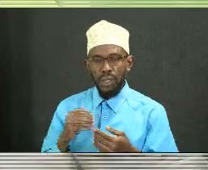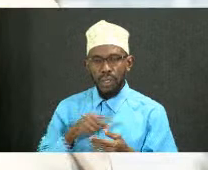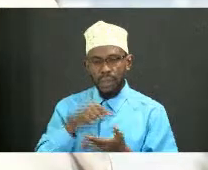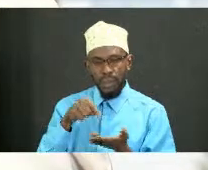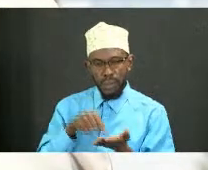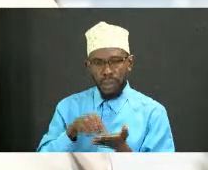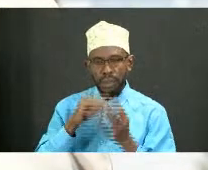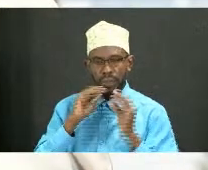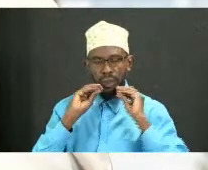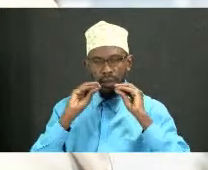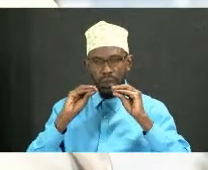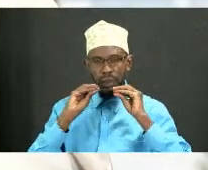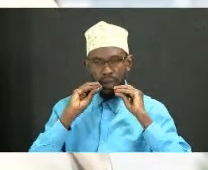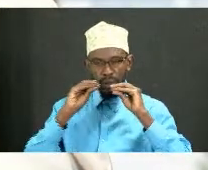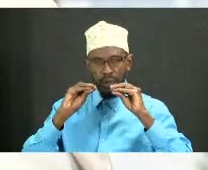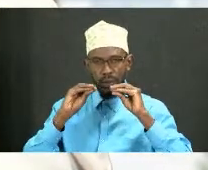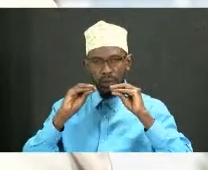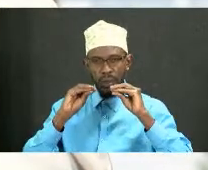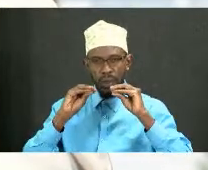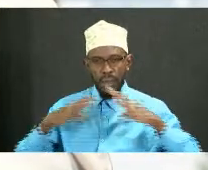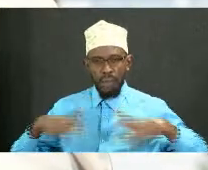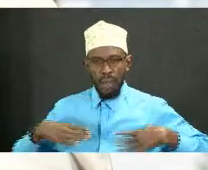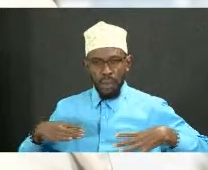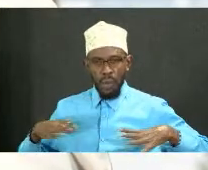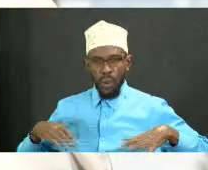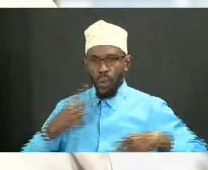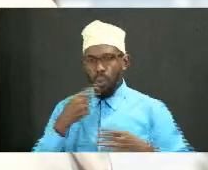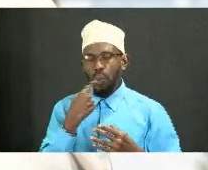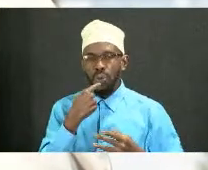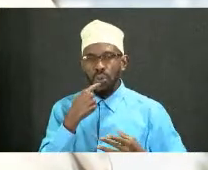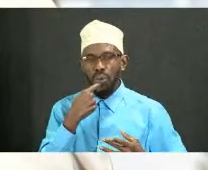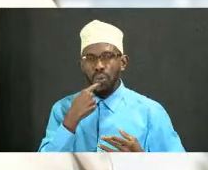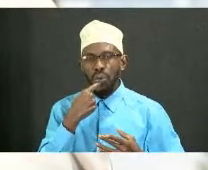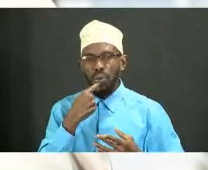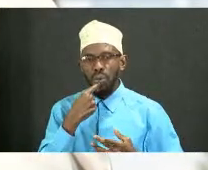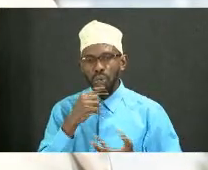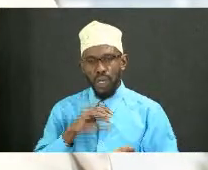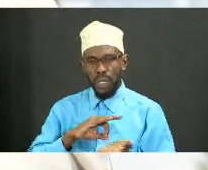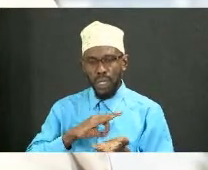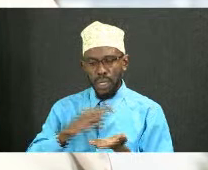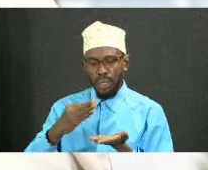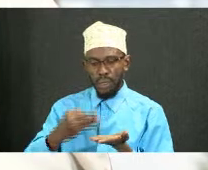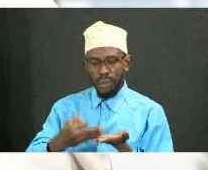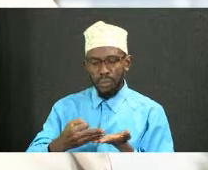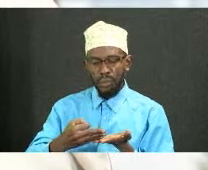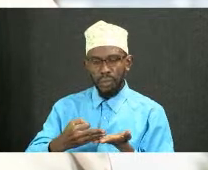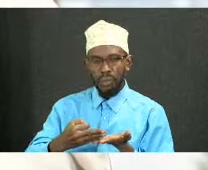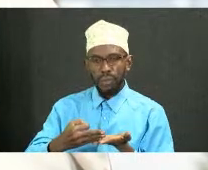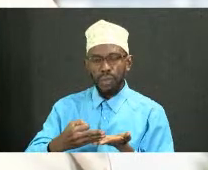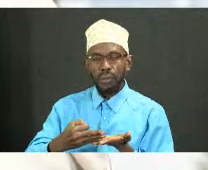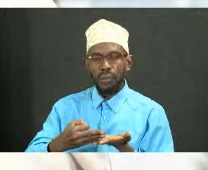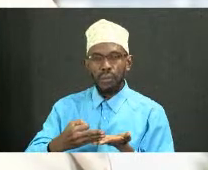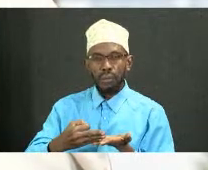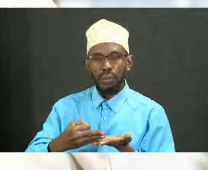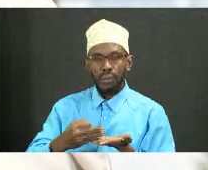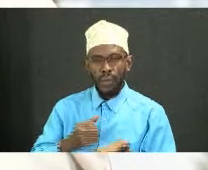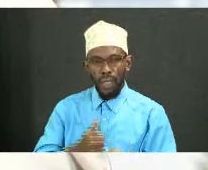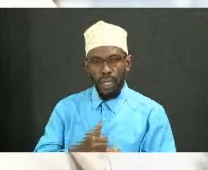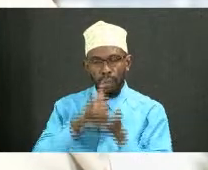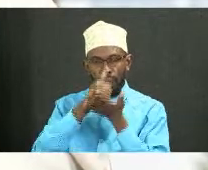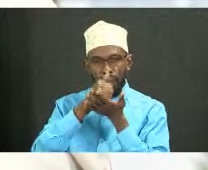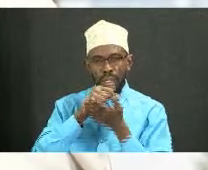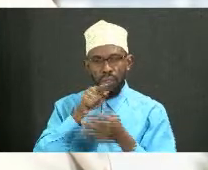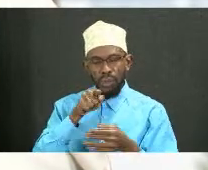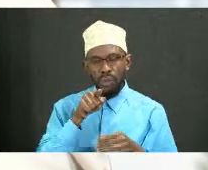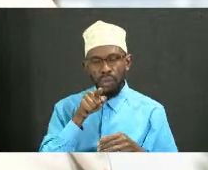Hizi zinafundishwa na watu ambao wanasimamia masala ya investments. Sana wanaweza kukusaidia